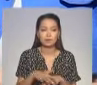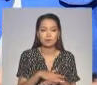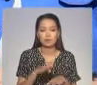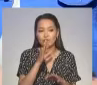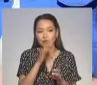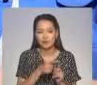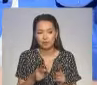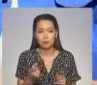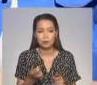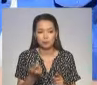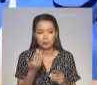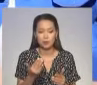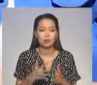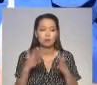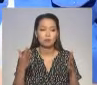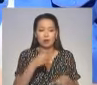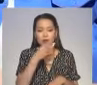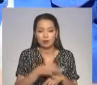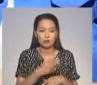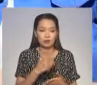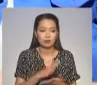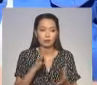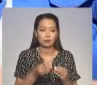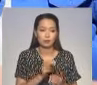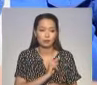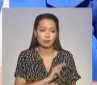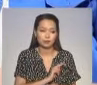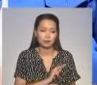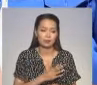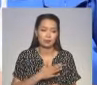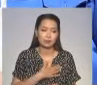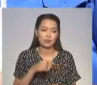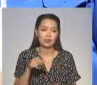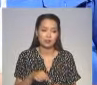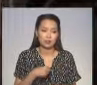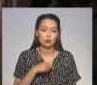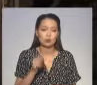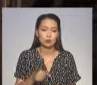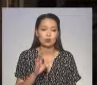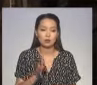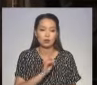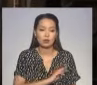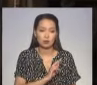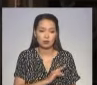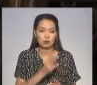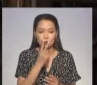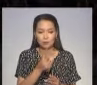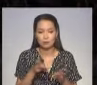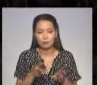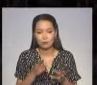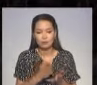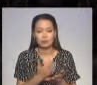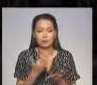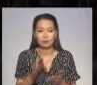времени и, безусловно, высокая ответственность перед жильцами. Поэтому мы здесь, мы будем работать. Новый директор ТЭЦ Игорь